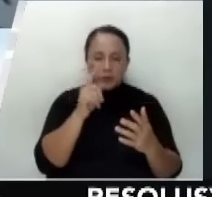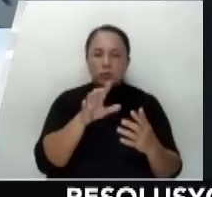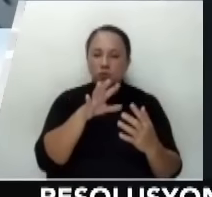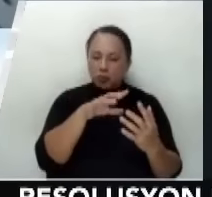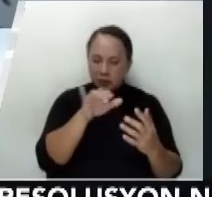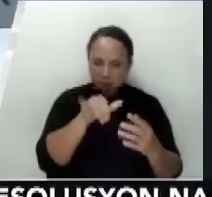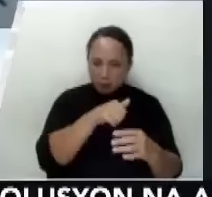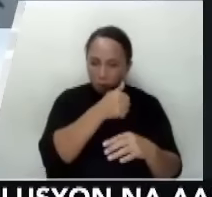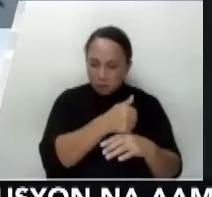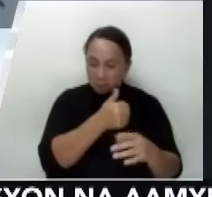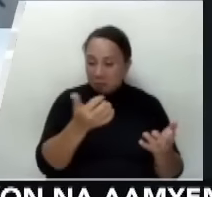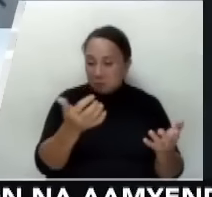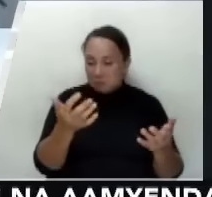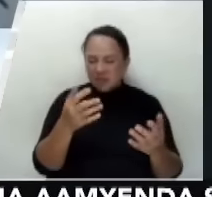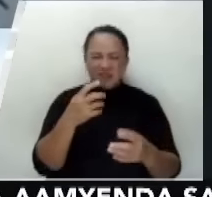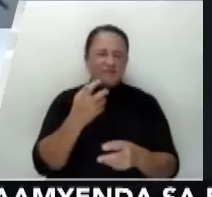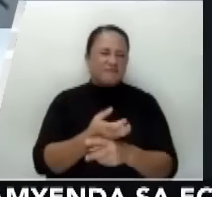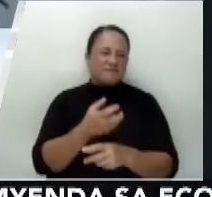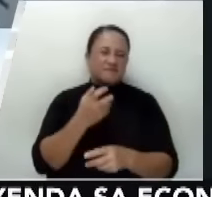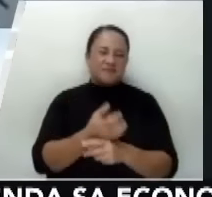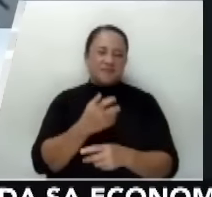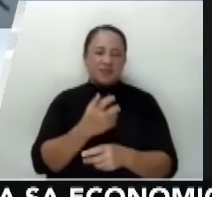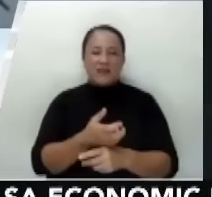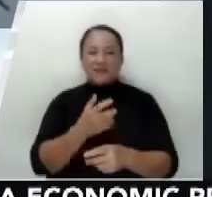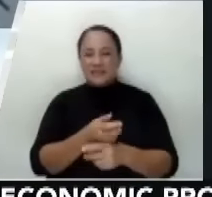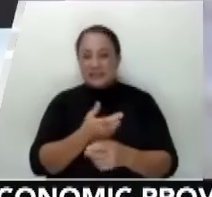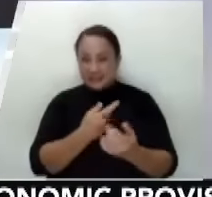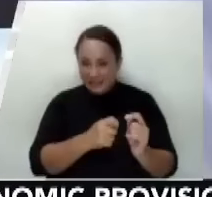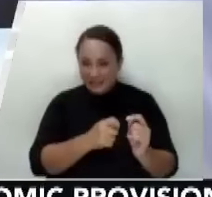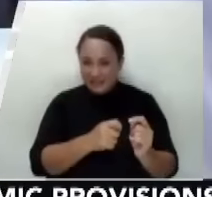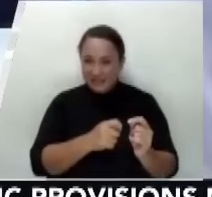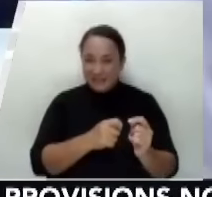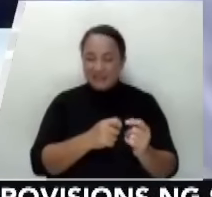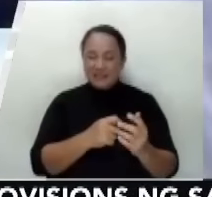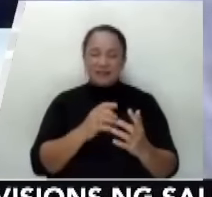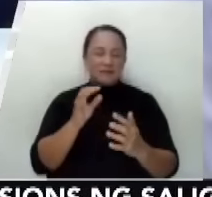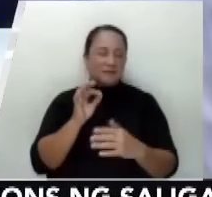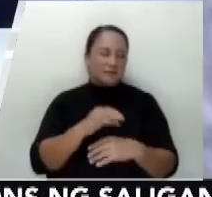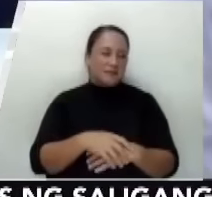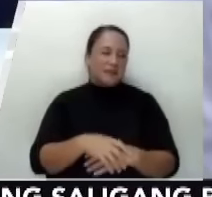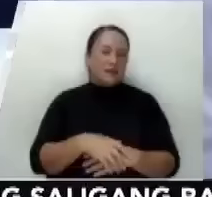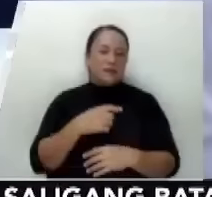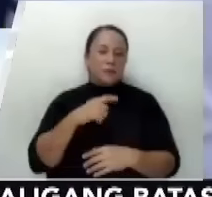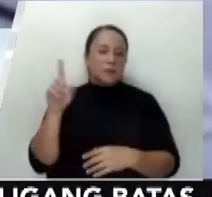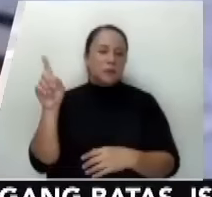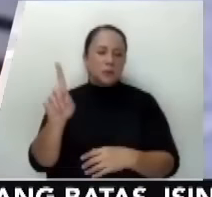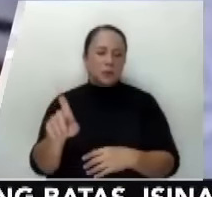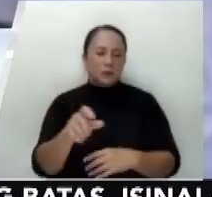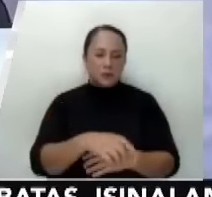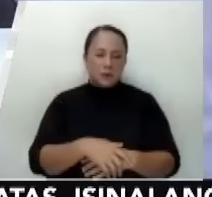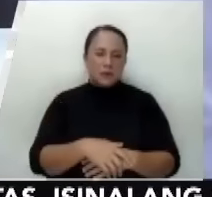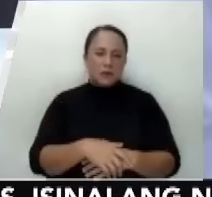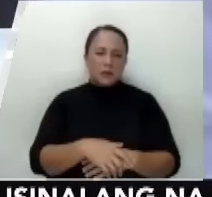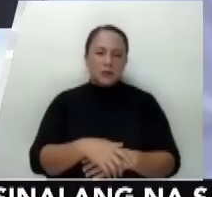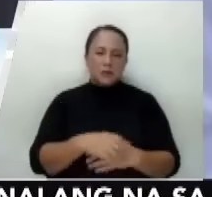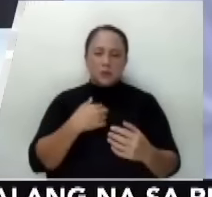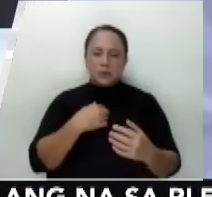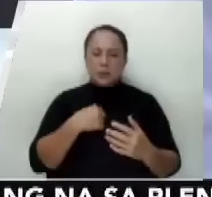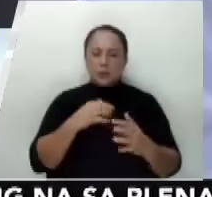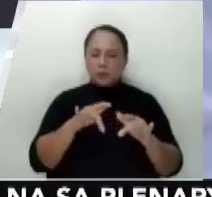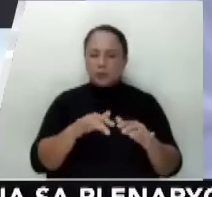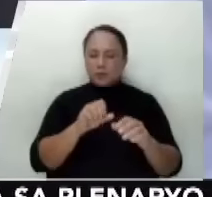na madaling pagkatiwalaan ng ating mga mamamayan. Tinanong namin tungkol dito si Integrated Computer Systems